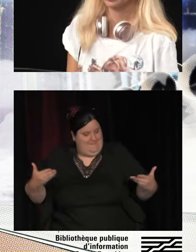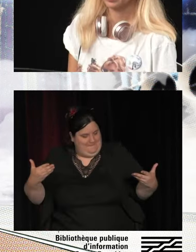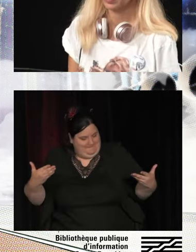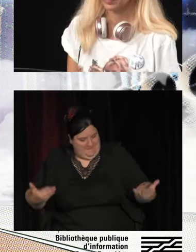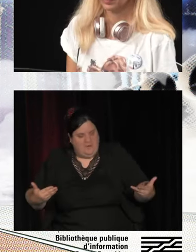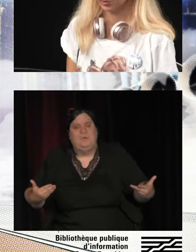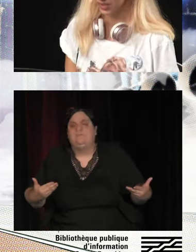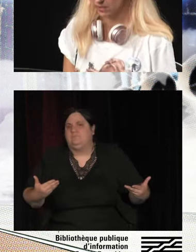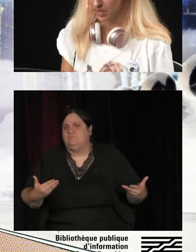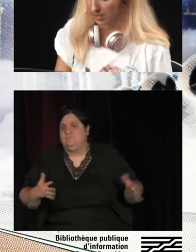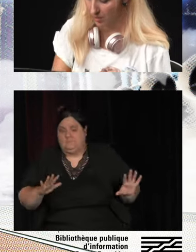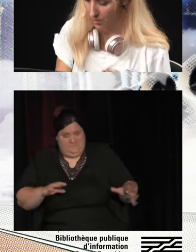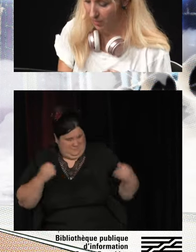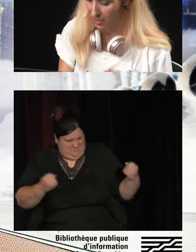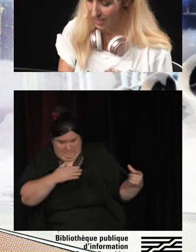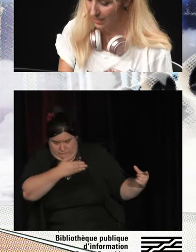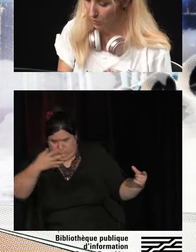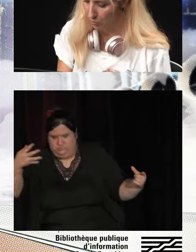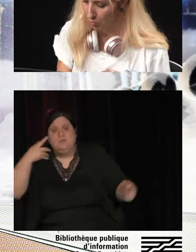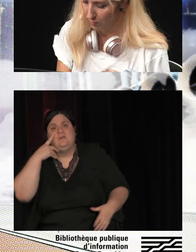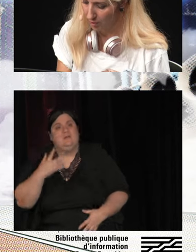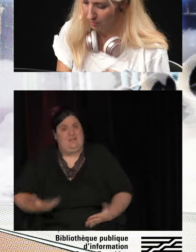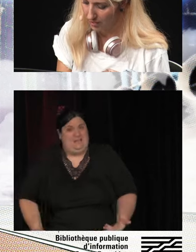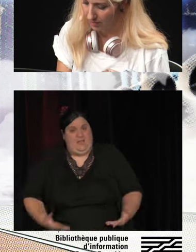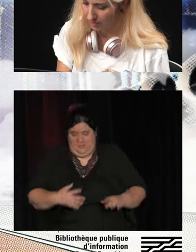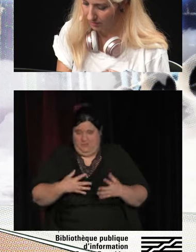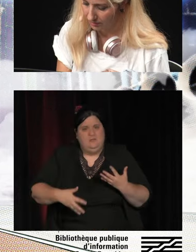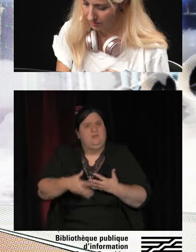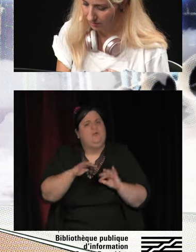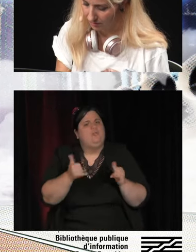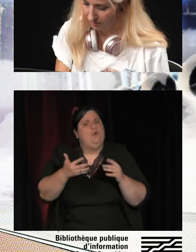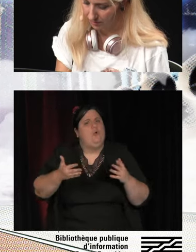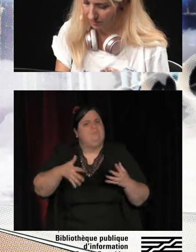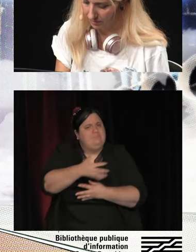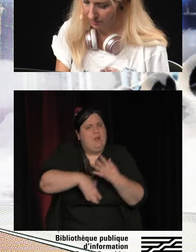Allez, pourquoi est-ce que ça lag comme ça? On est déjà à 40 minutes de chauffeur. En vrai, ça va. Hein.